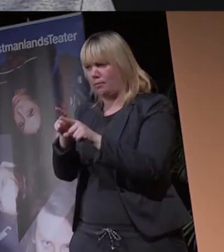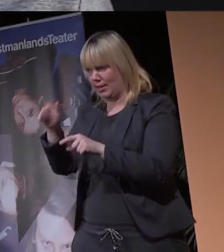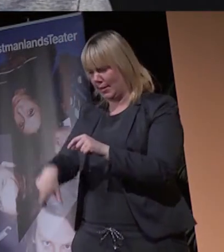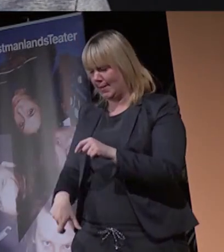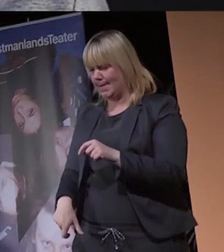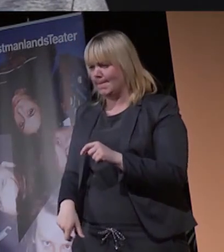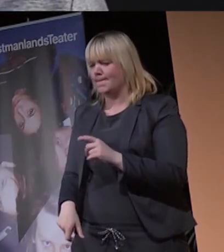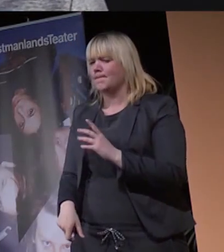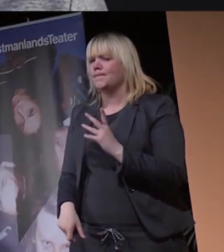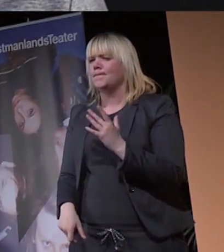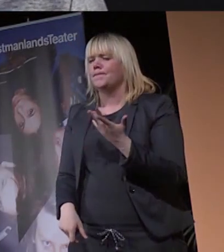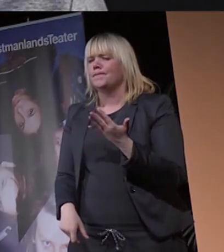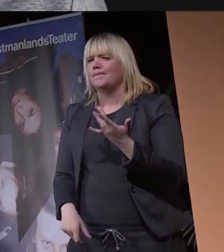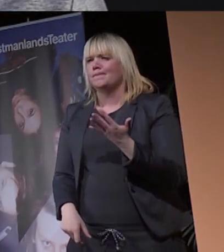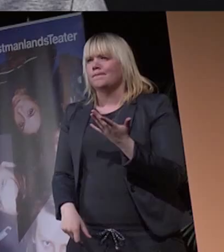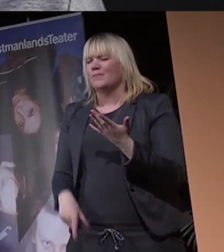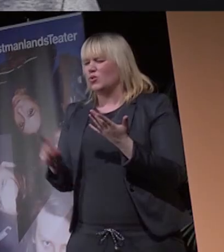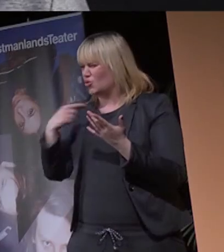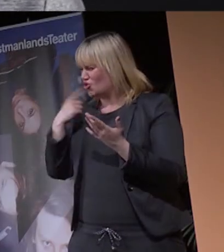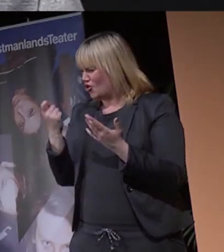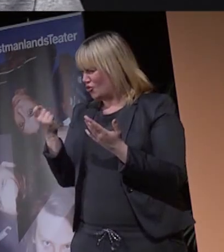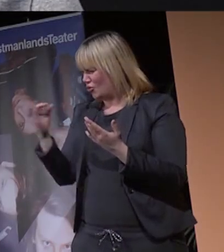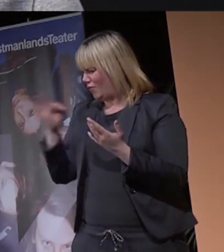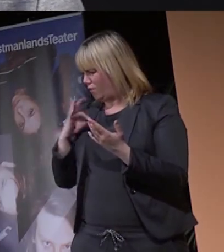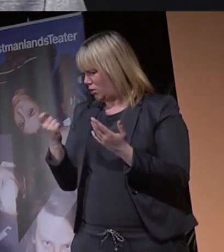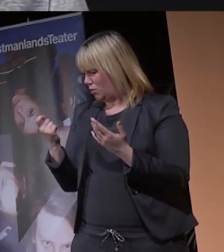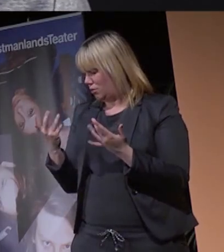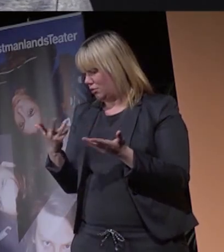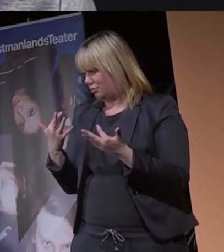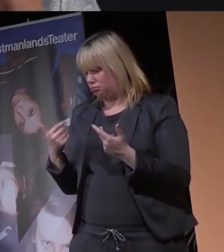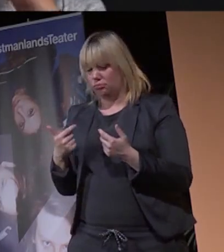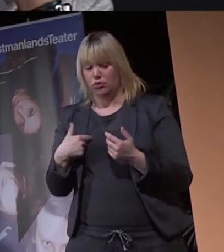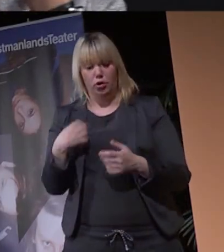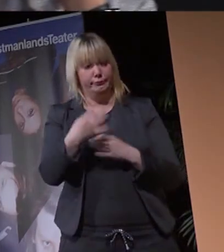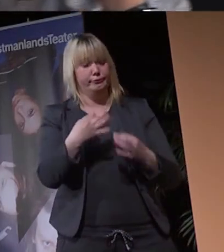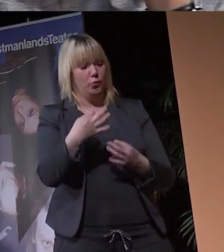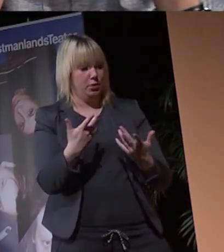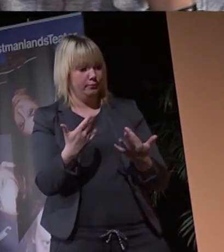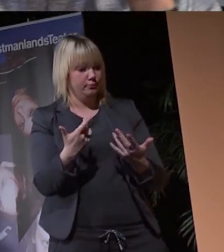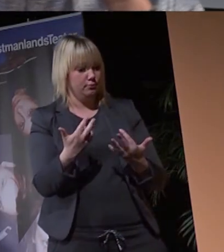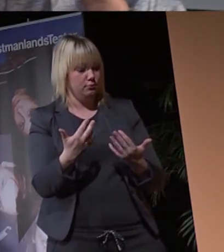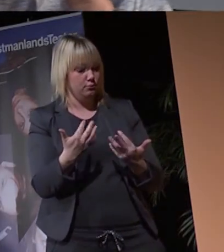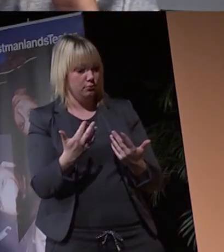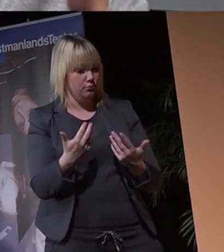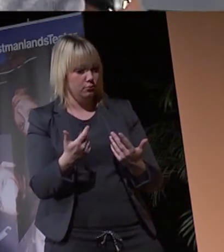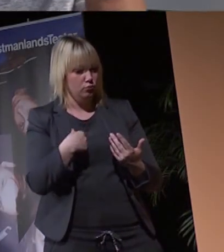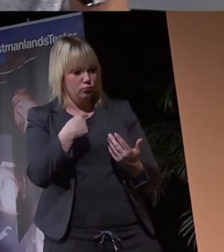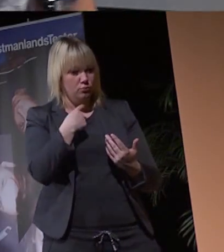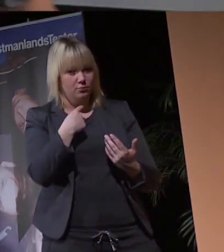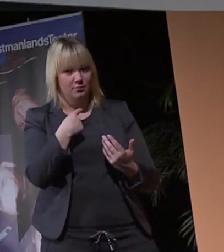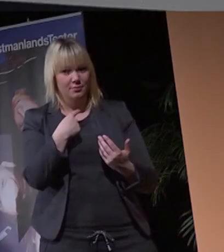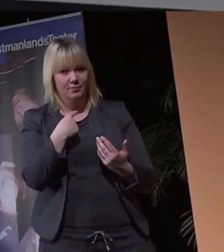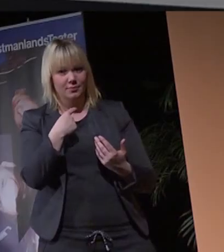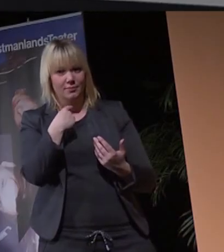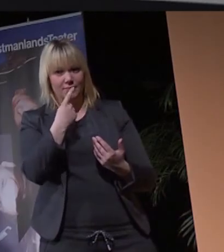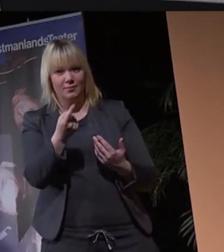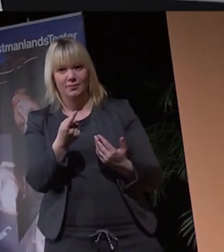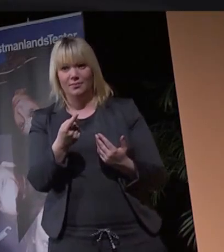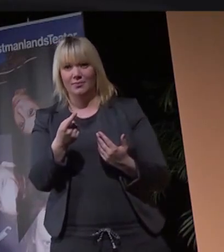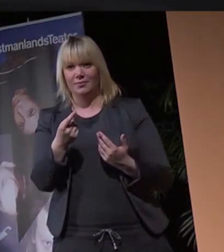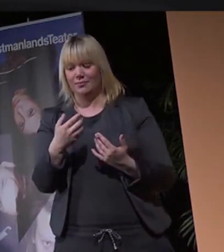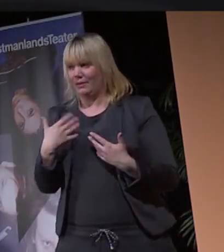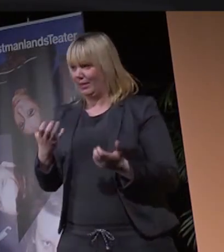Alternativ. Men det så tror jag på samverkan. Ja, alltså också mellan institutionerna. Och det tror vi också på jättemycket. Det tror jag är centralt. Ja. Om vi inte får snurr på det, och det